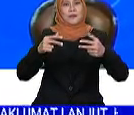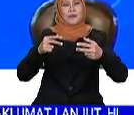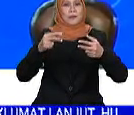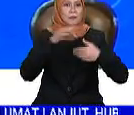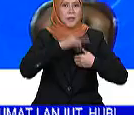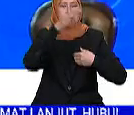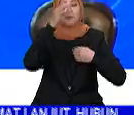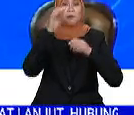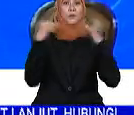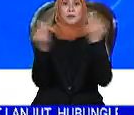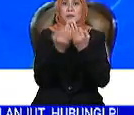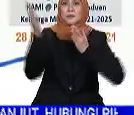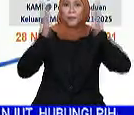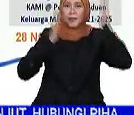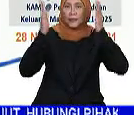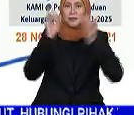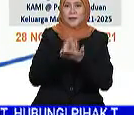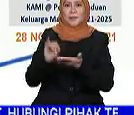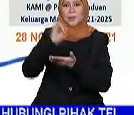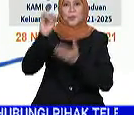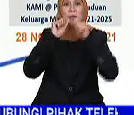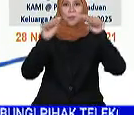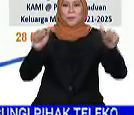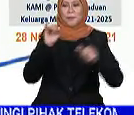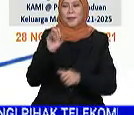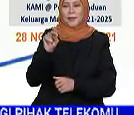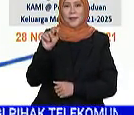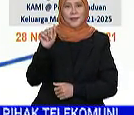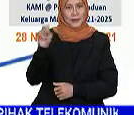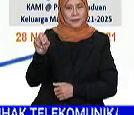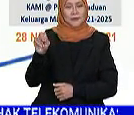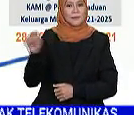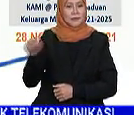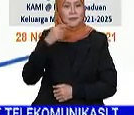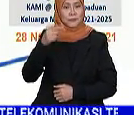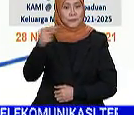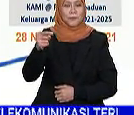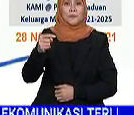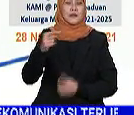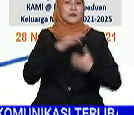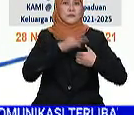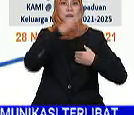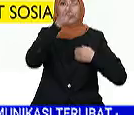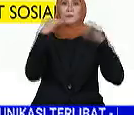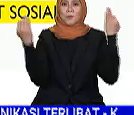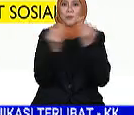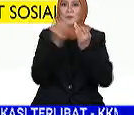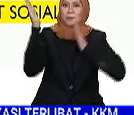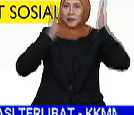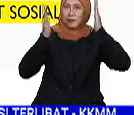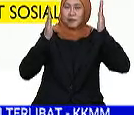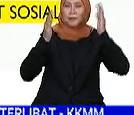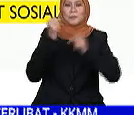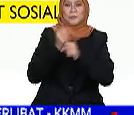Malaysia di Facebook Institut Tadbiran Awam Negara Intan berkata, bersandarkan kepada semangat keluarga Malaysia, penjawat